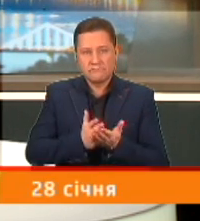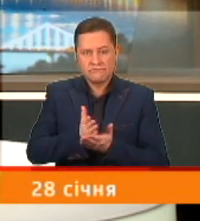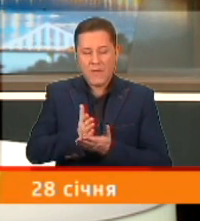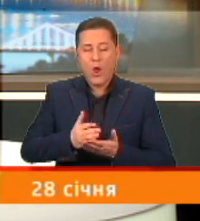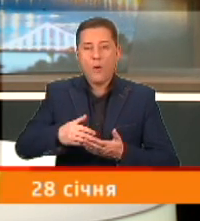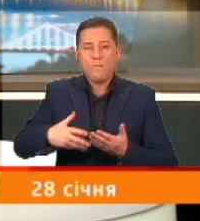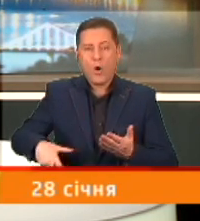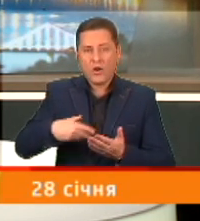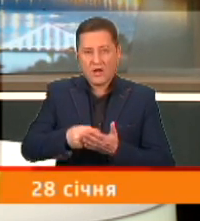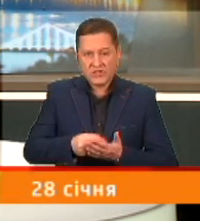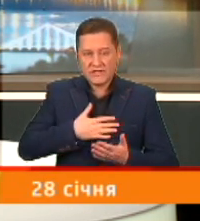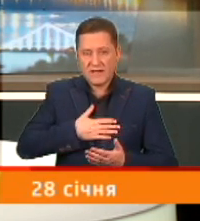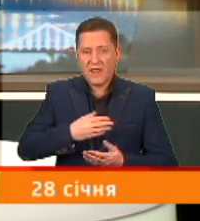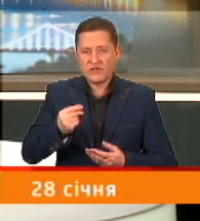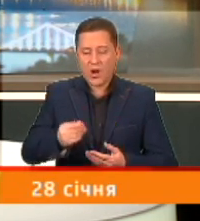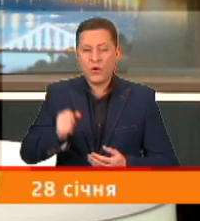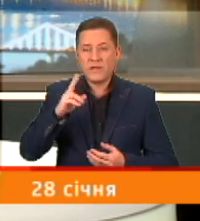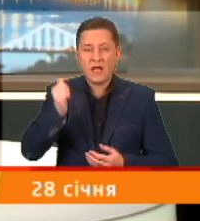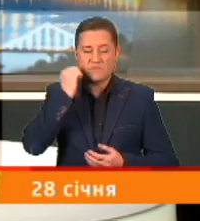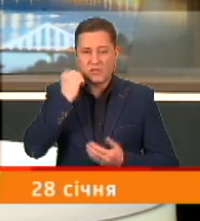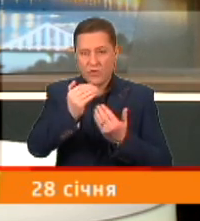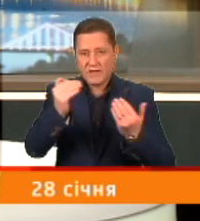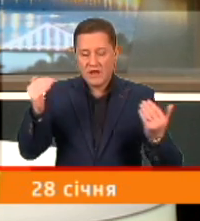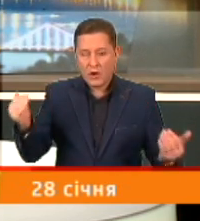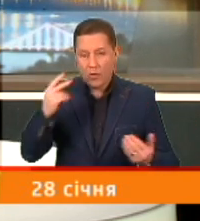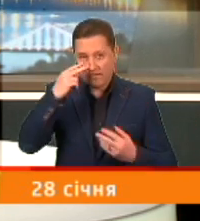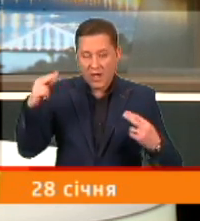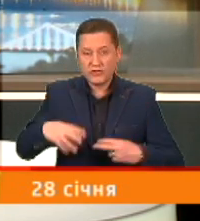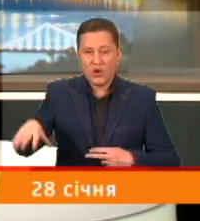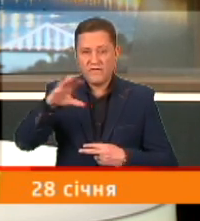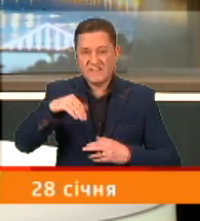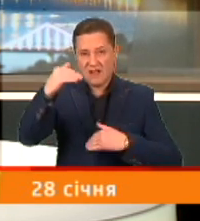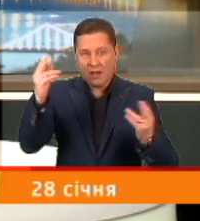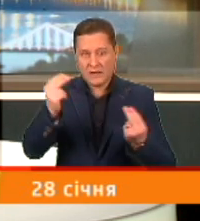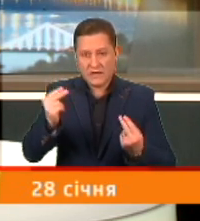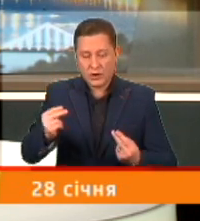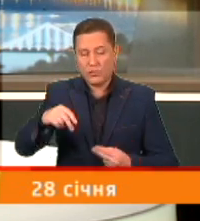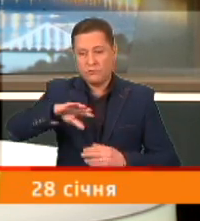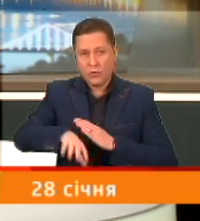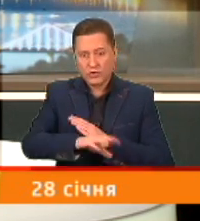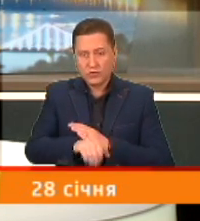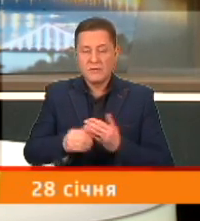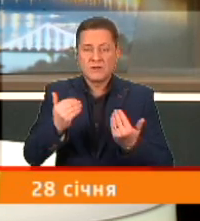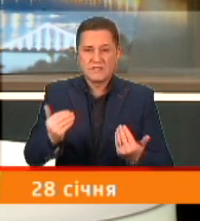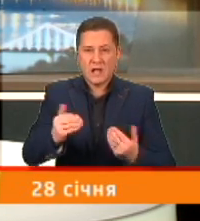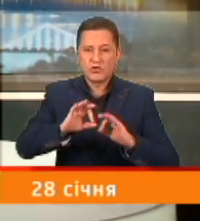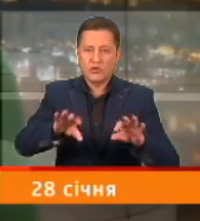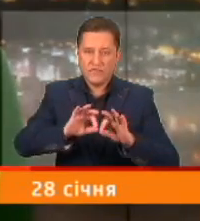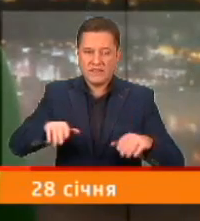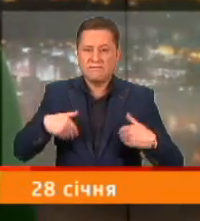рахунок. Та як із московської Третьяковки на очах у всіх картину на мільйон винесли. Про це вже зараз у вікнах.